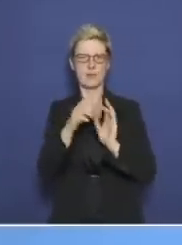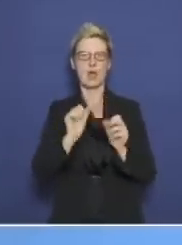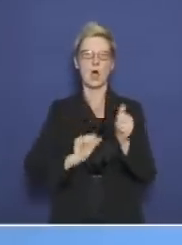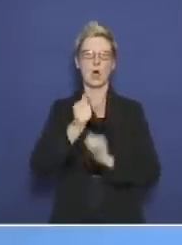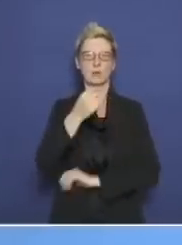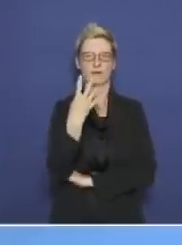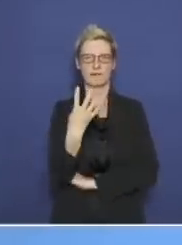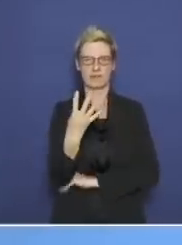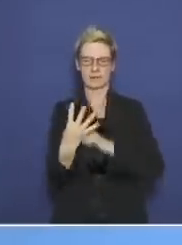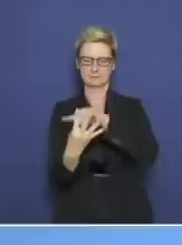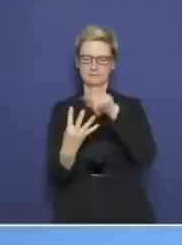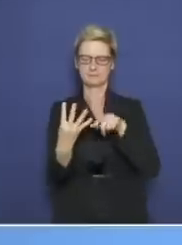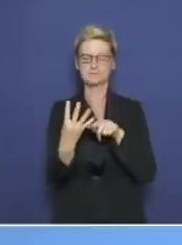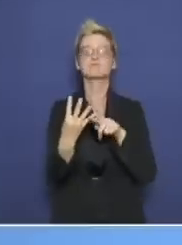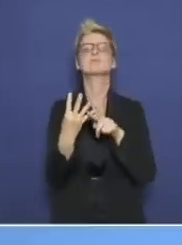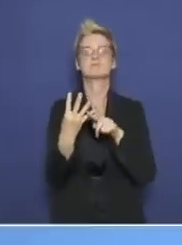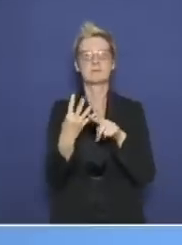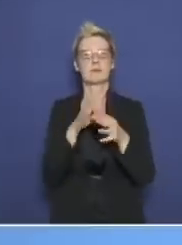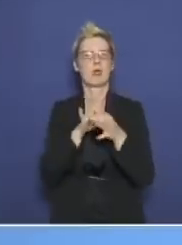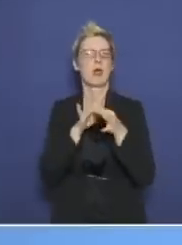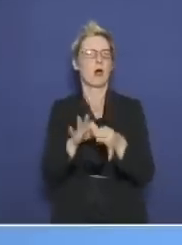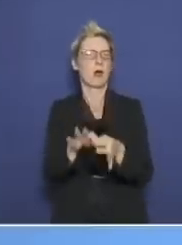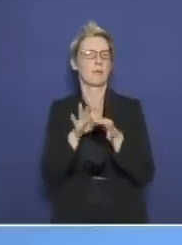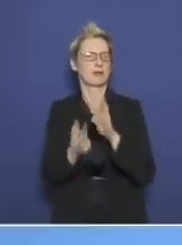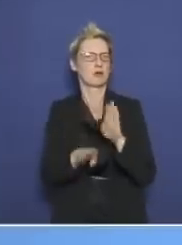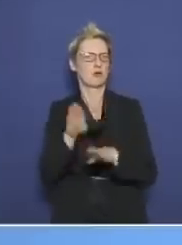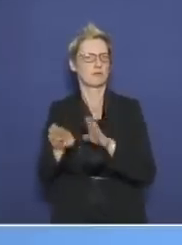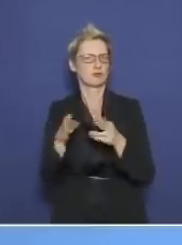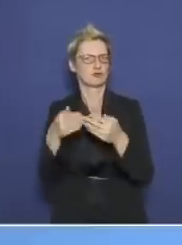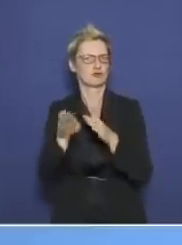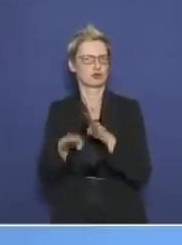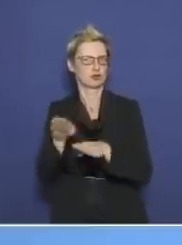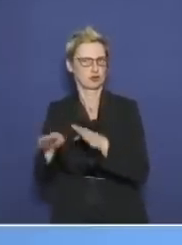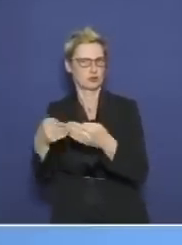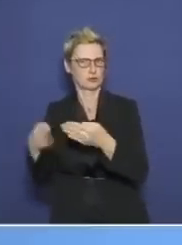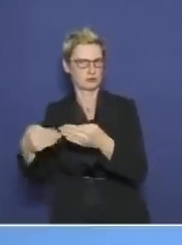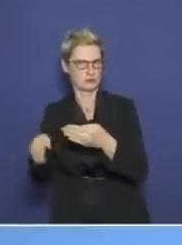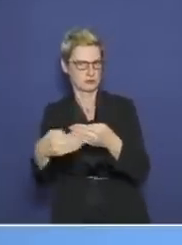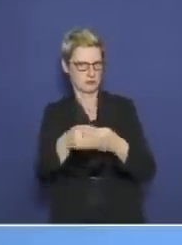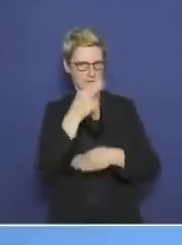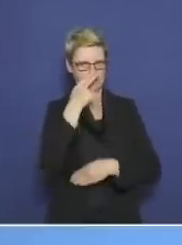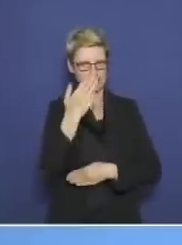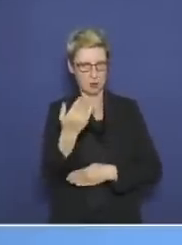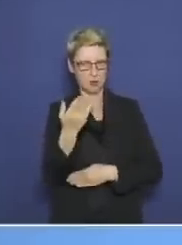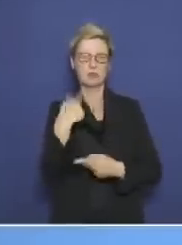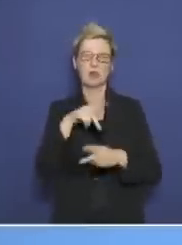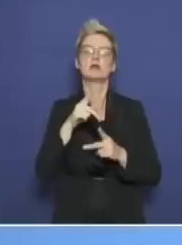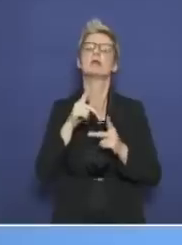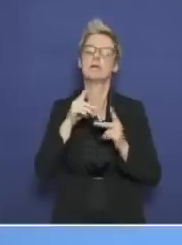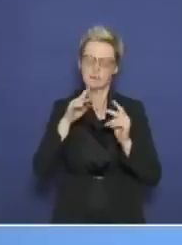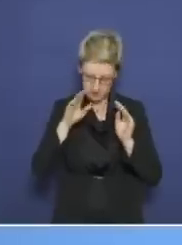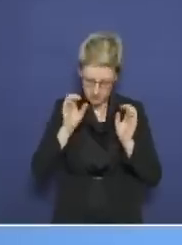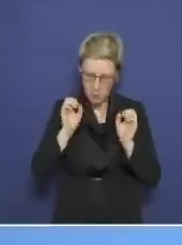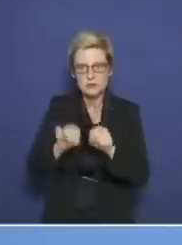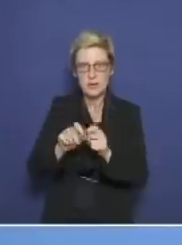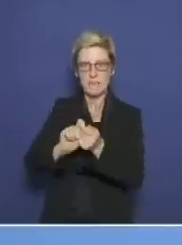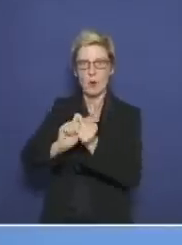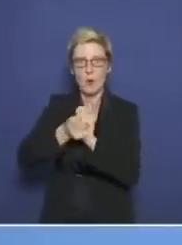Indikatoren, halt verschiedene Öffnungsschritte auch sagen wir, ermutigen oder zulassen oder